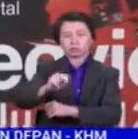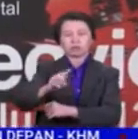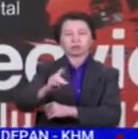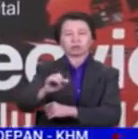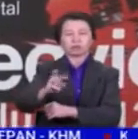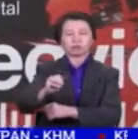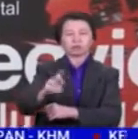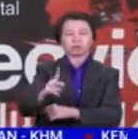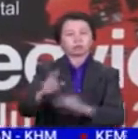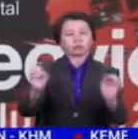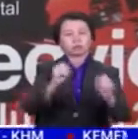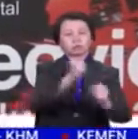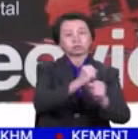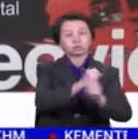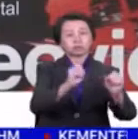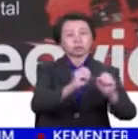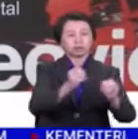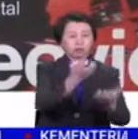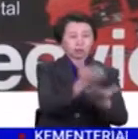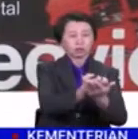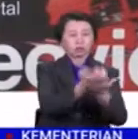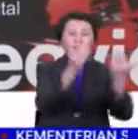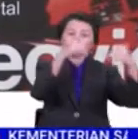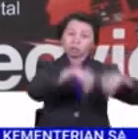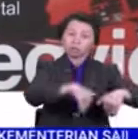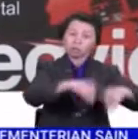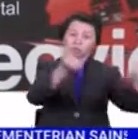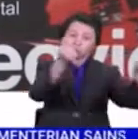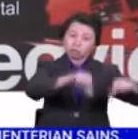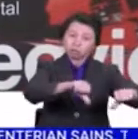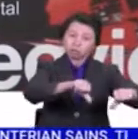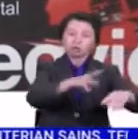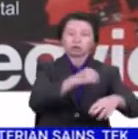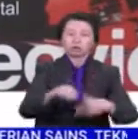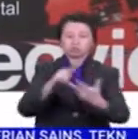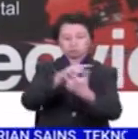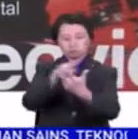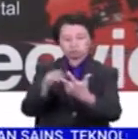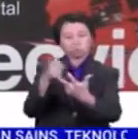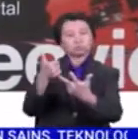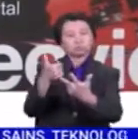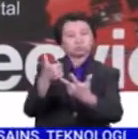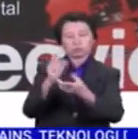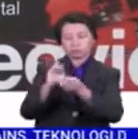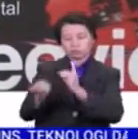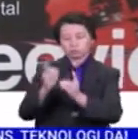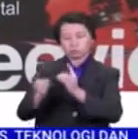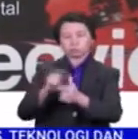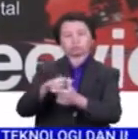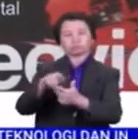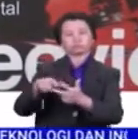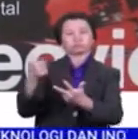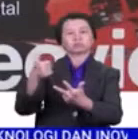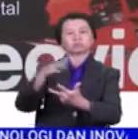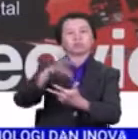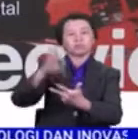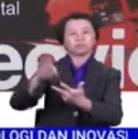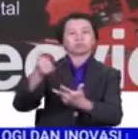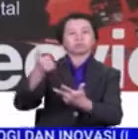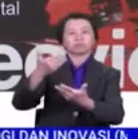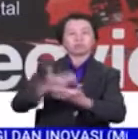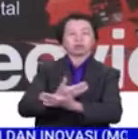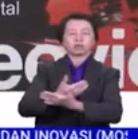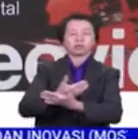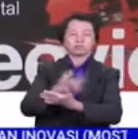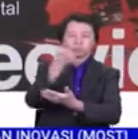kerja langsung kan, ekonomi lumpuh. So sekarang platform ni satu digital itself is a initiative baru